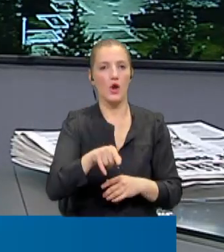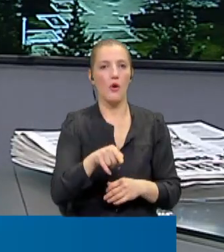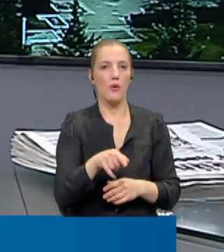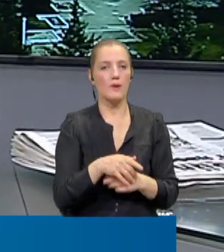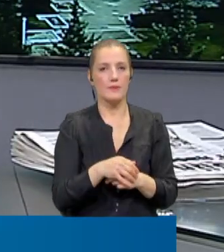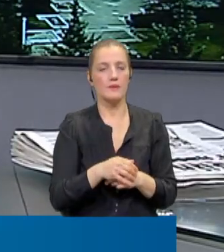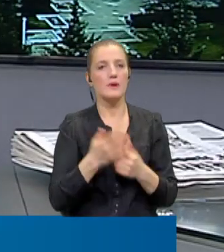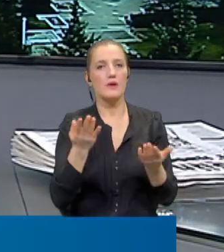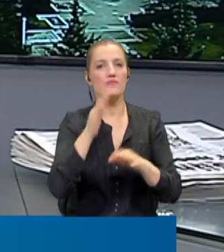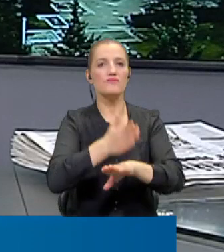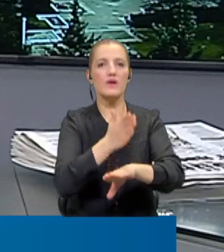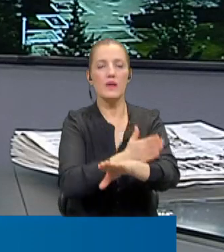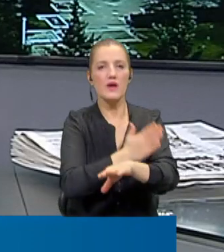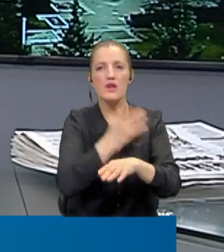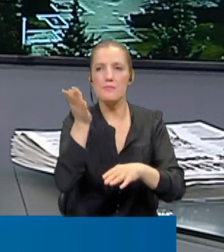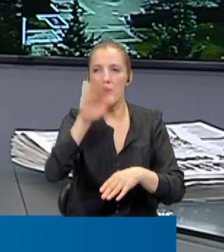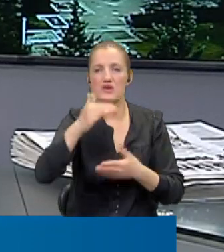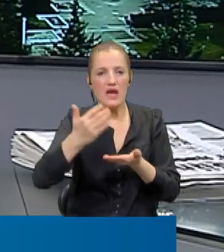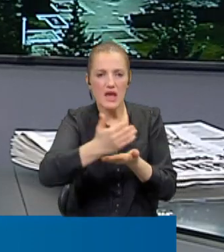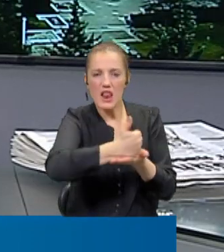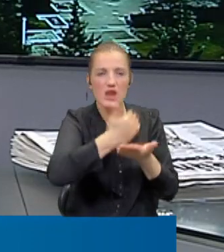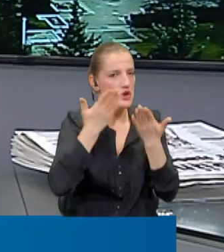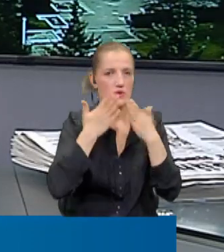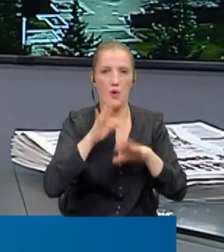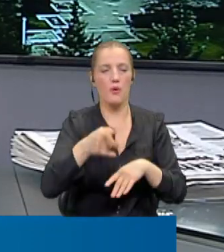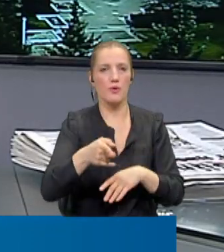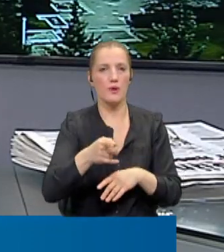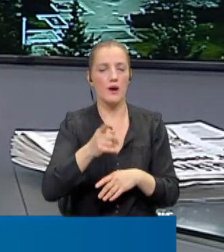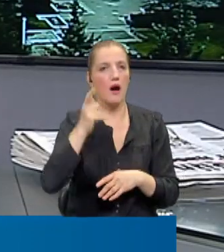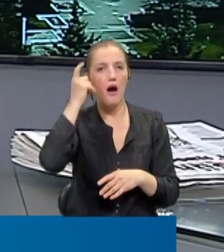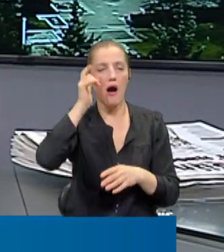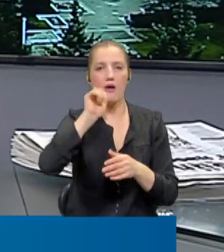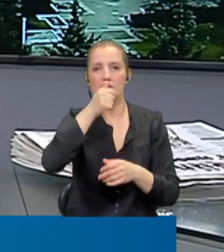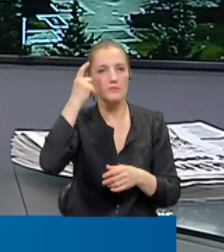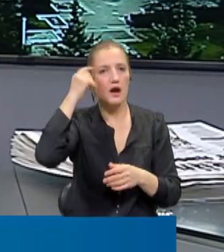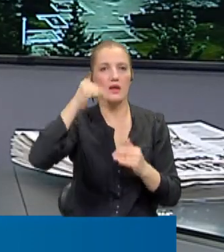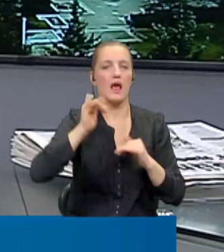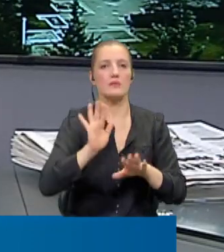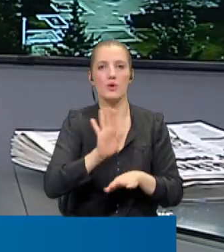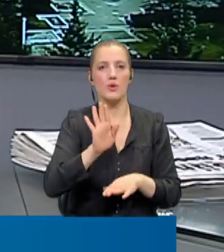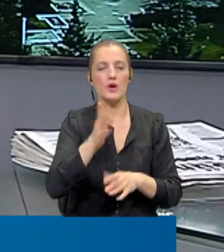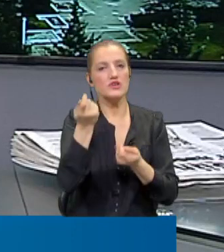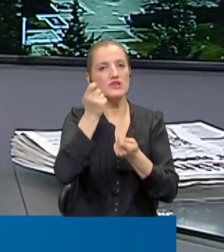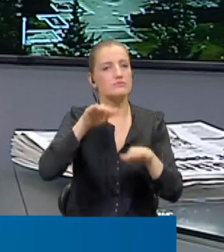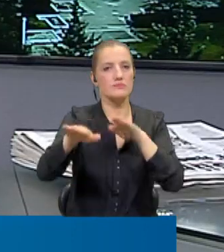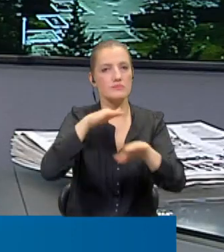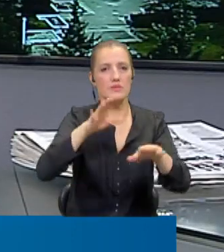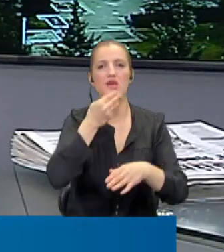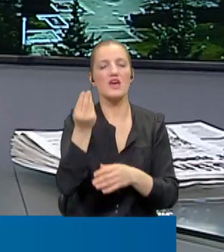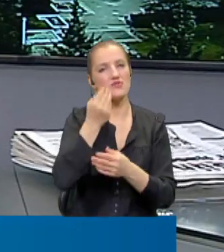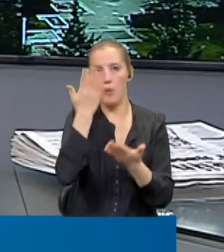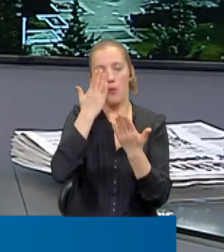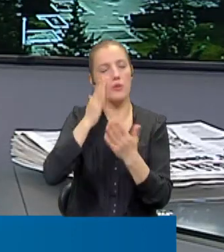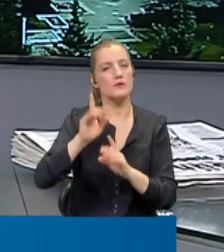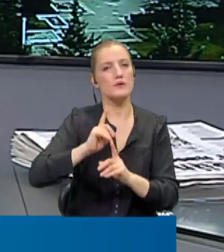zaten hani vatandaştan başka gelirdi yok devletin ya da yönetenlerin Aklına başka hiçbir şey gelmiyor ve istihdam yatırım gençleri Doktor